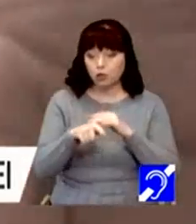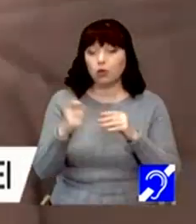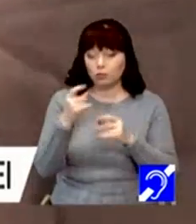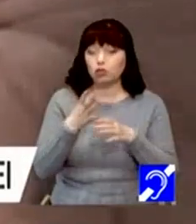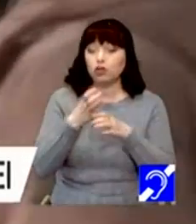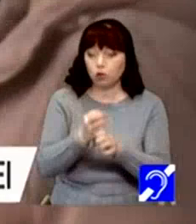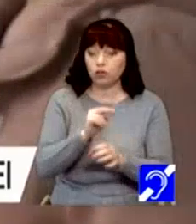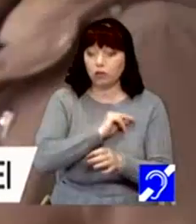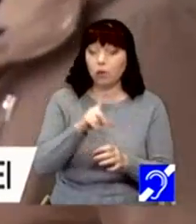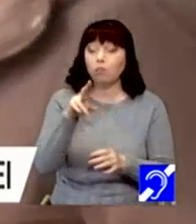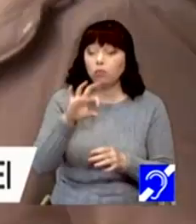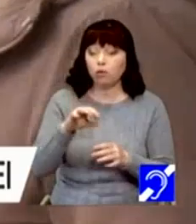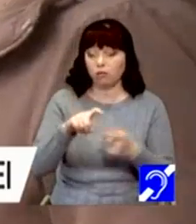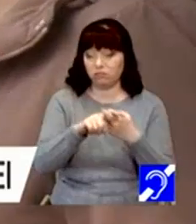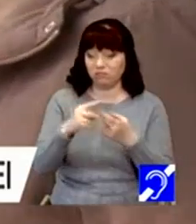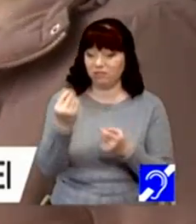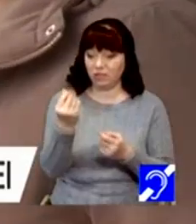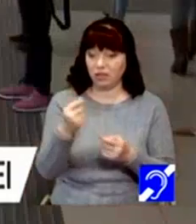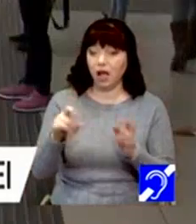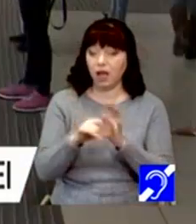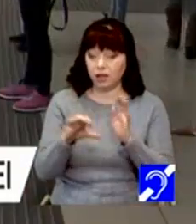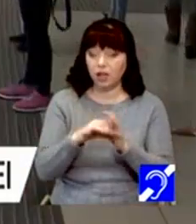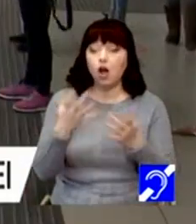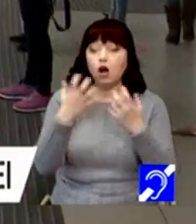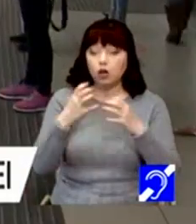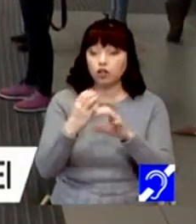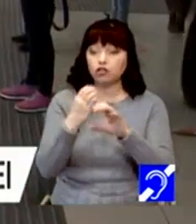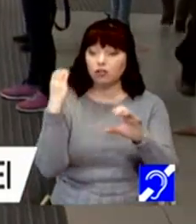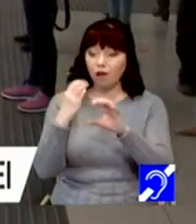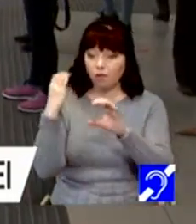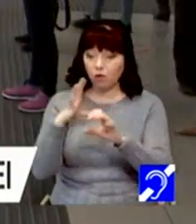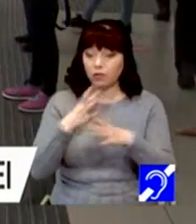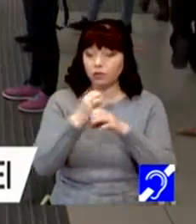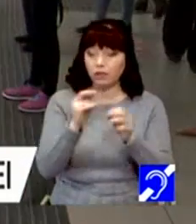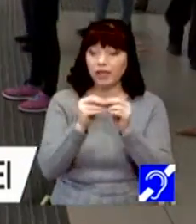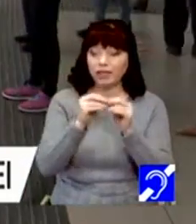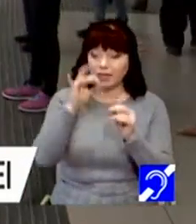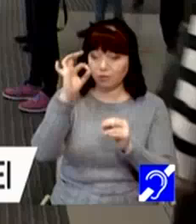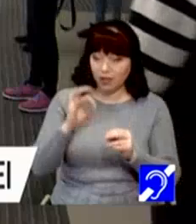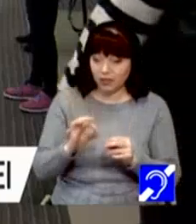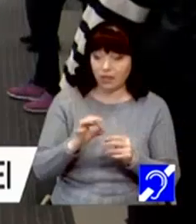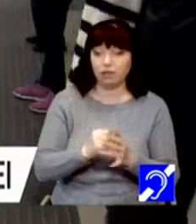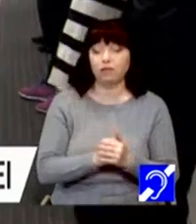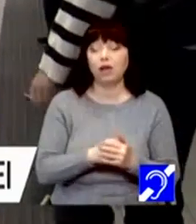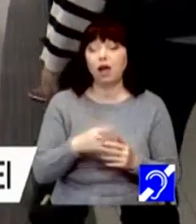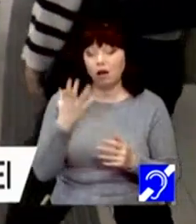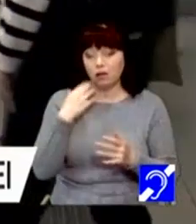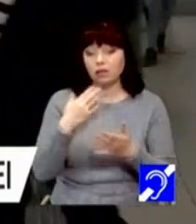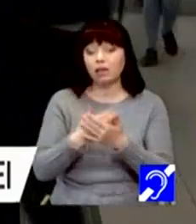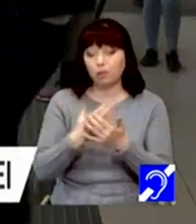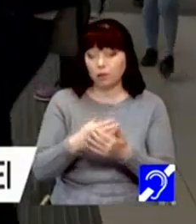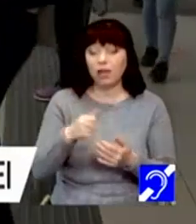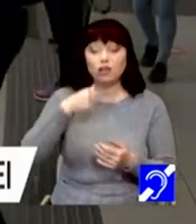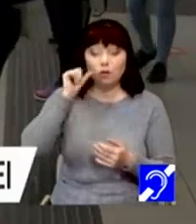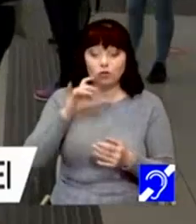activitatea din cauza prețului la energie numărul trenurilor a fost dus în medie cu 10% și cu doar 4% în orele de vârf când De exemplu dacă